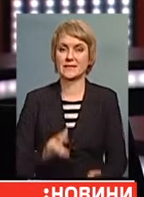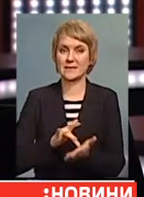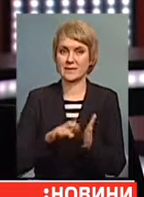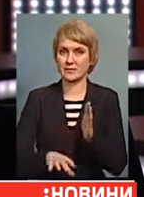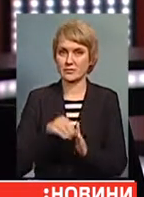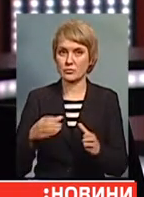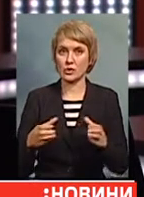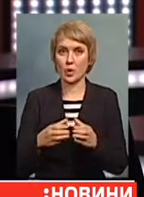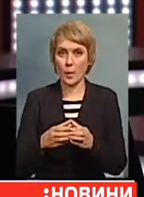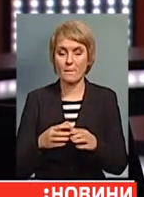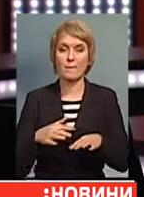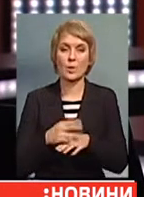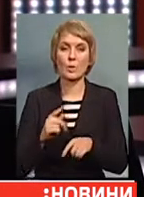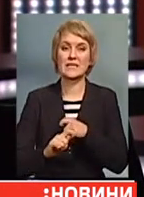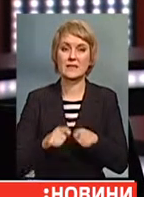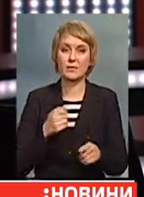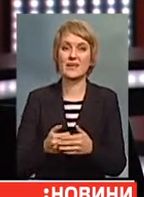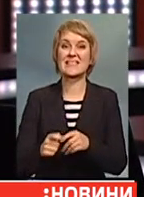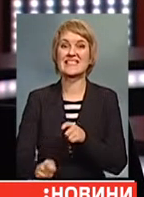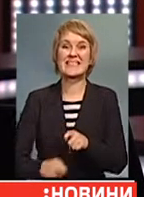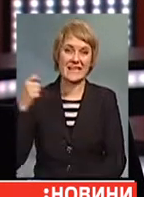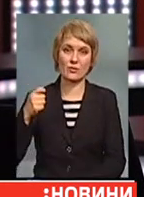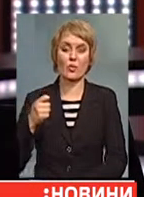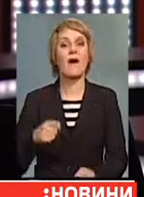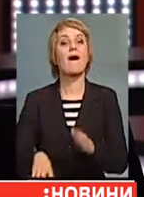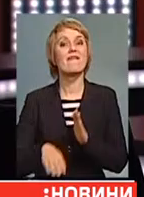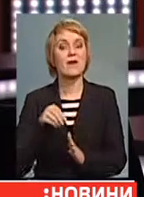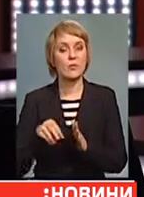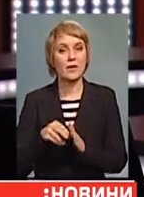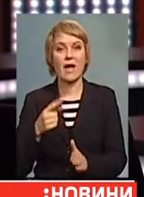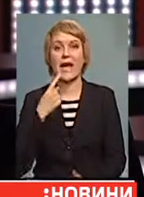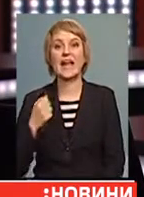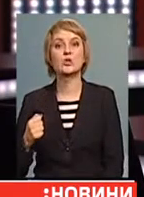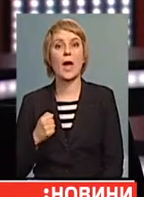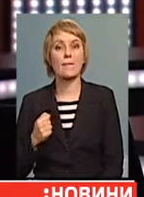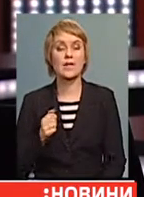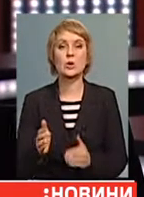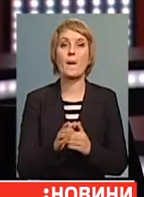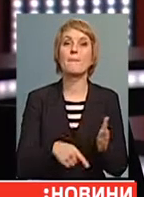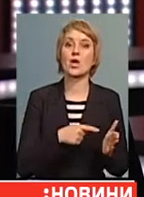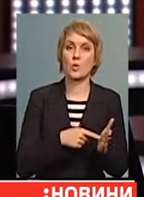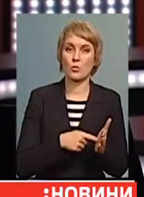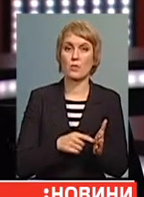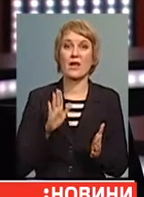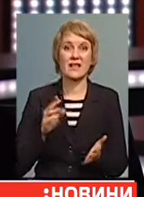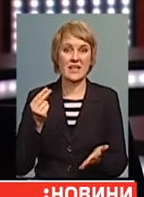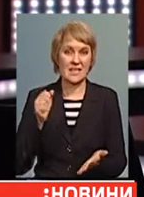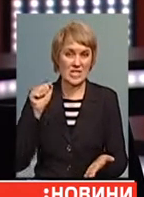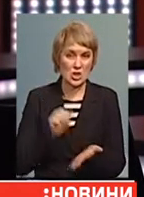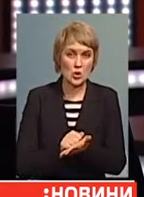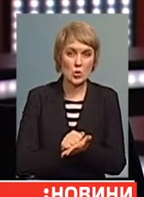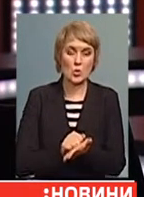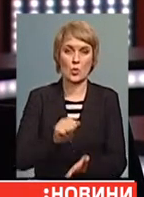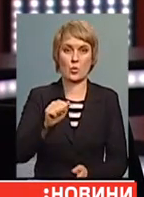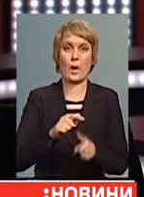Центр Борчком підраховує збитки від зриву виборів Красноармійську та Маріуполі. За попередню інформацію, тільки друк бюлетенів для